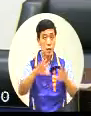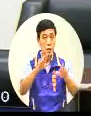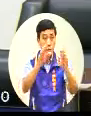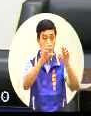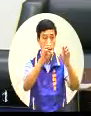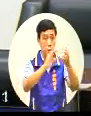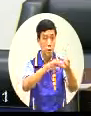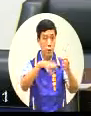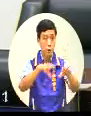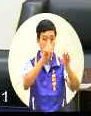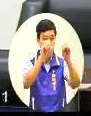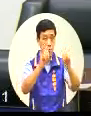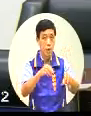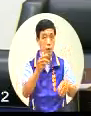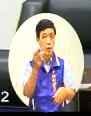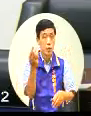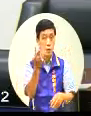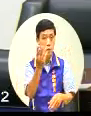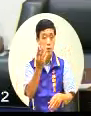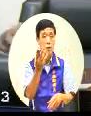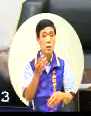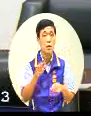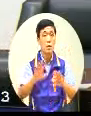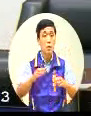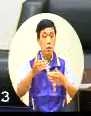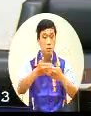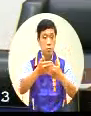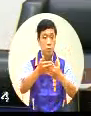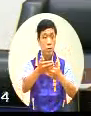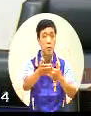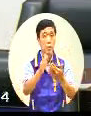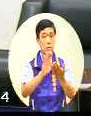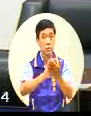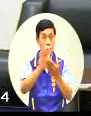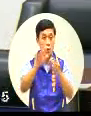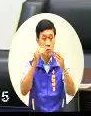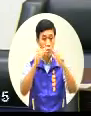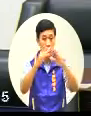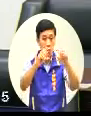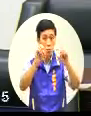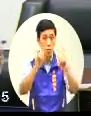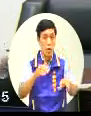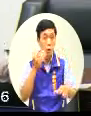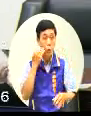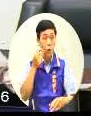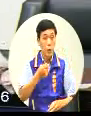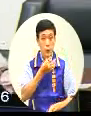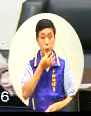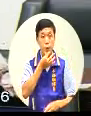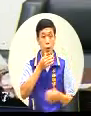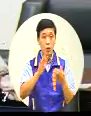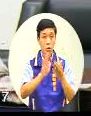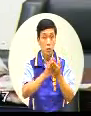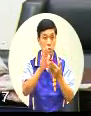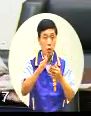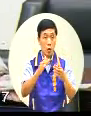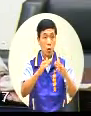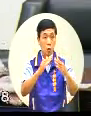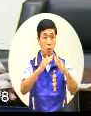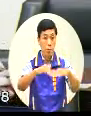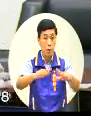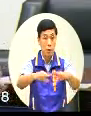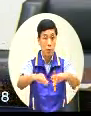了哈，让他们改善的。那其实现在哈，要后续要拆的，我很怕这一火一点下去，后面就真的是没有办